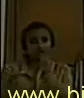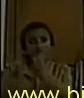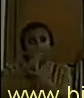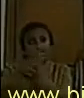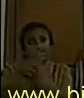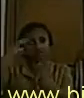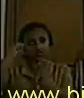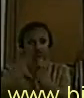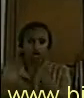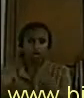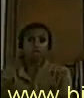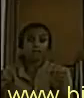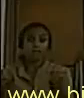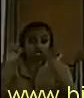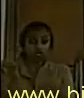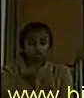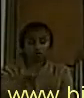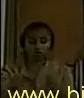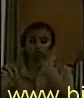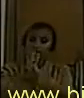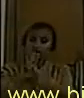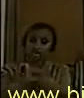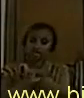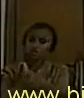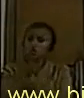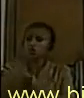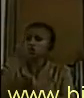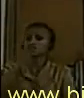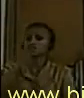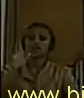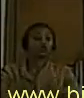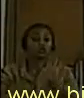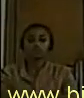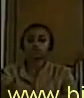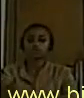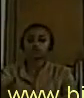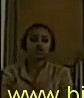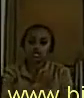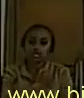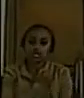የሚያላትም በመሆኑ በህጉ መሰረት አስፈላጊውን እርምጃ እንወስዳለን።